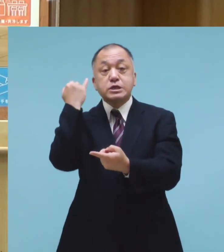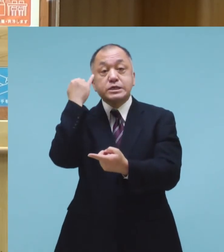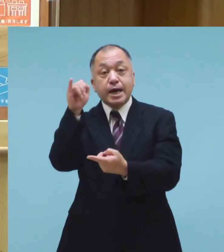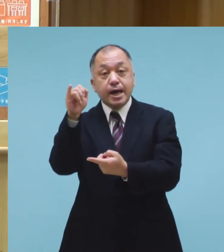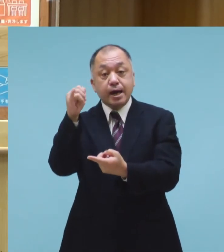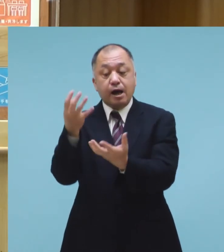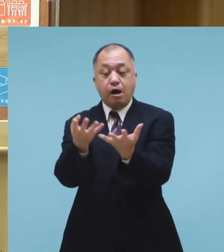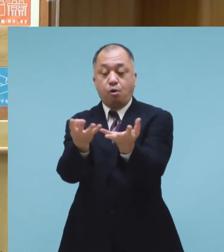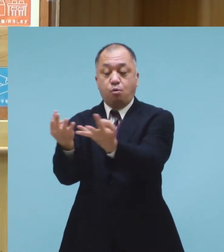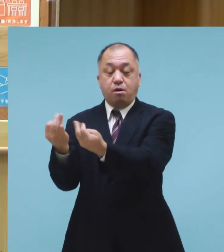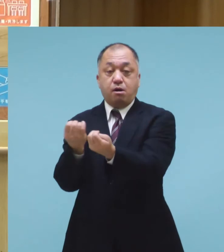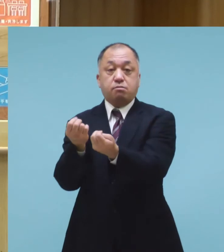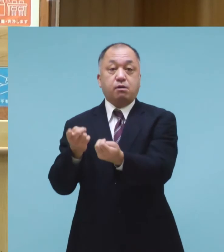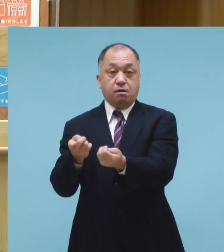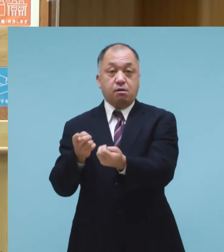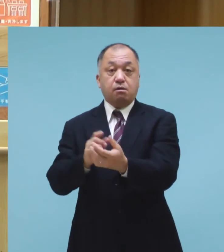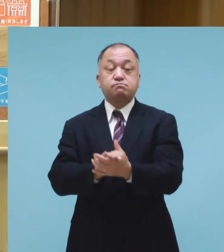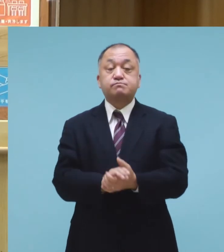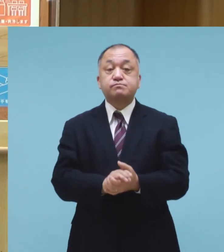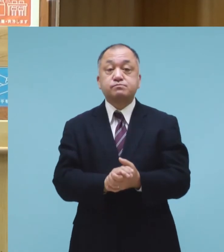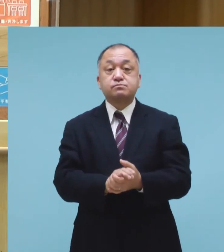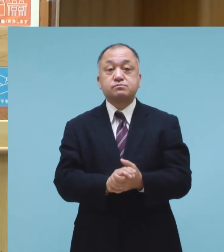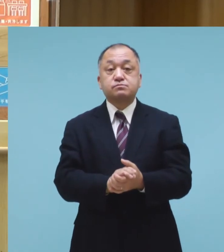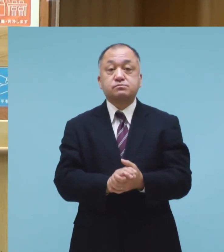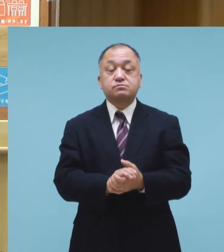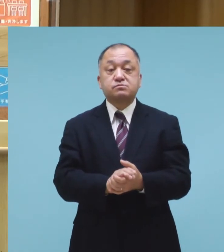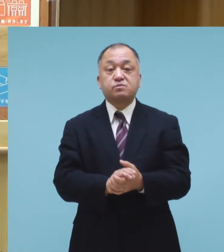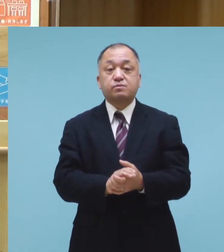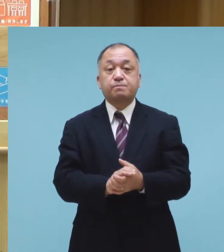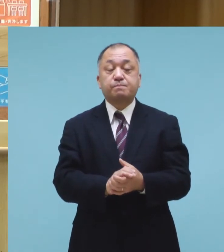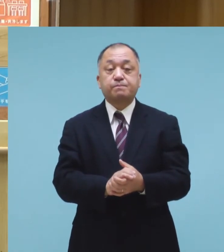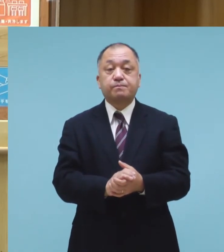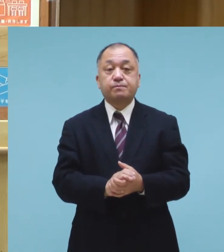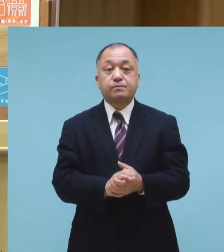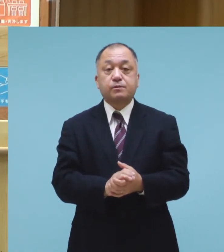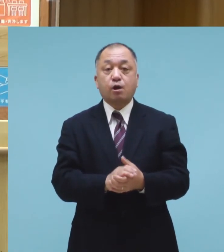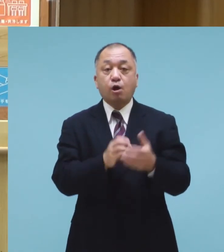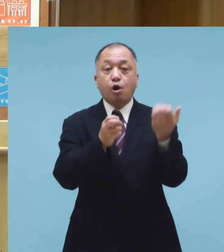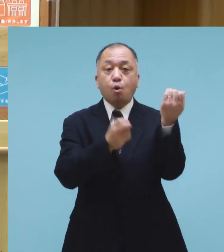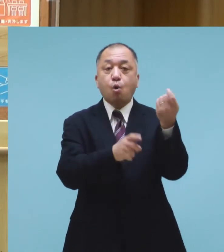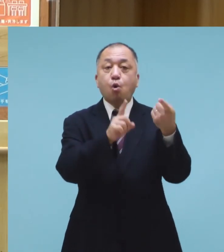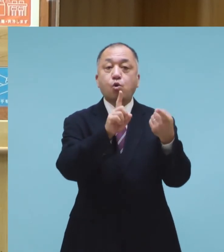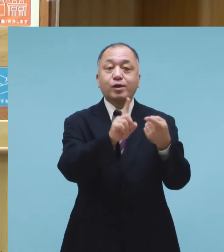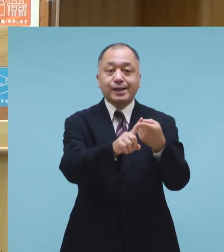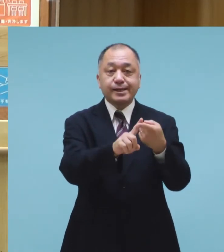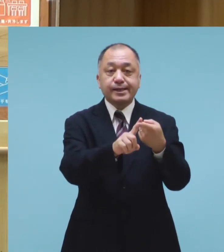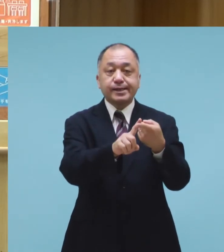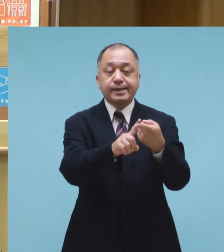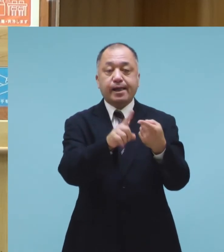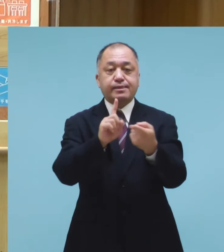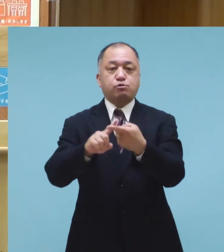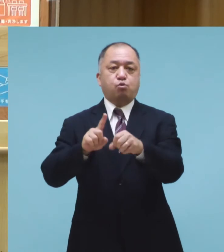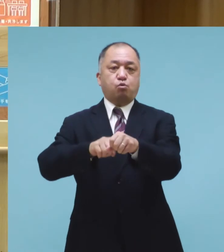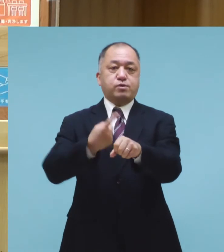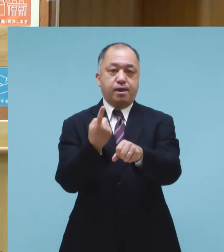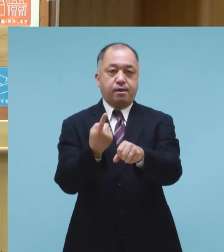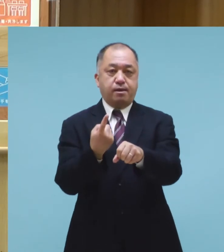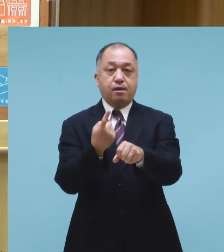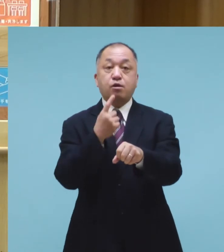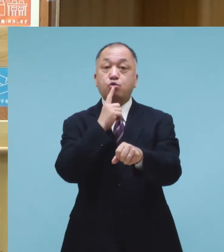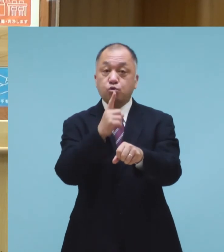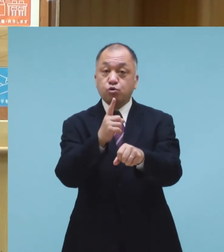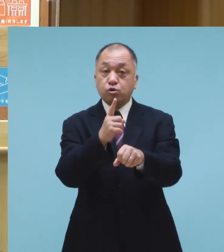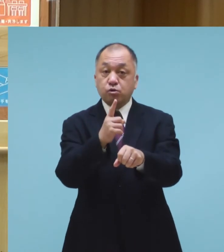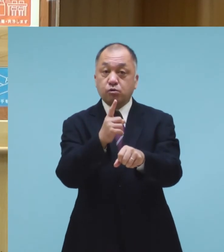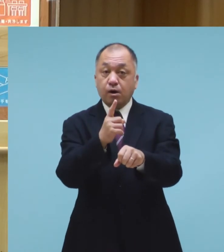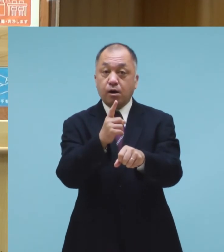て、まあ、そもそも論としてその法的妥当性にまでは言及はしていなかったのではないかなと